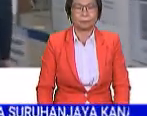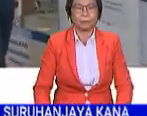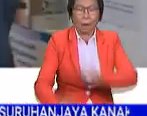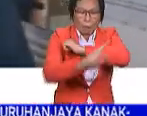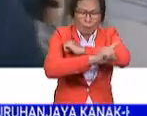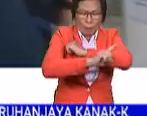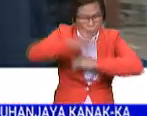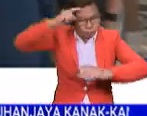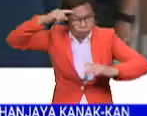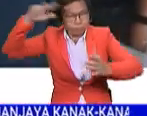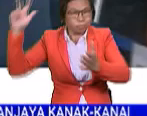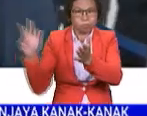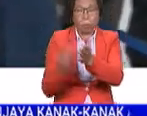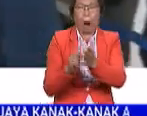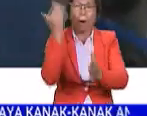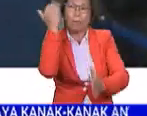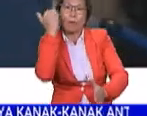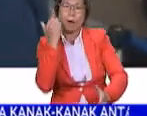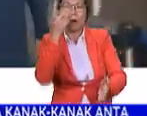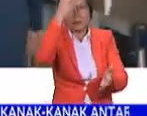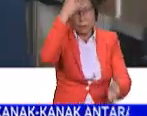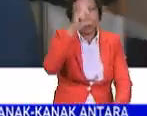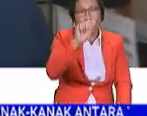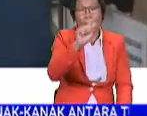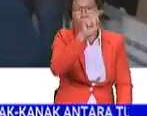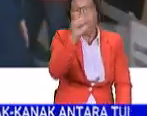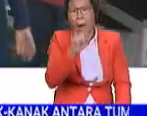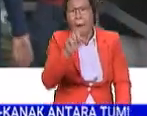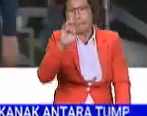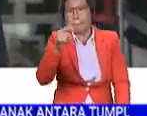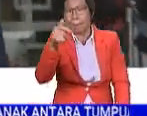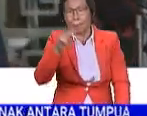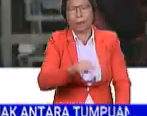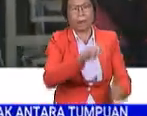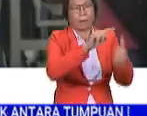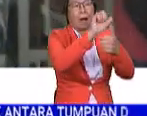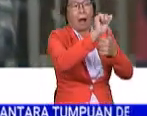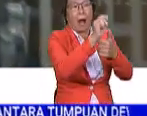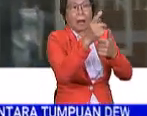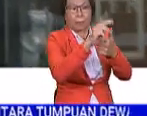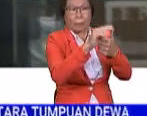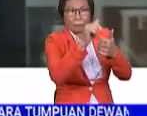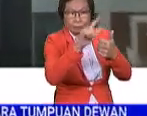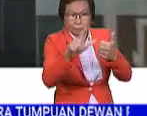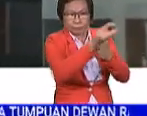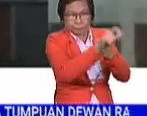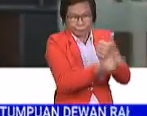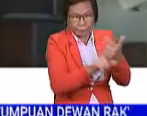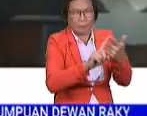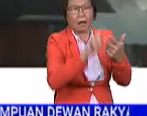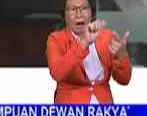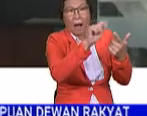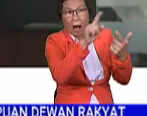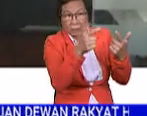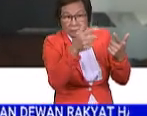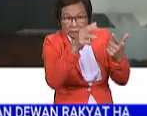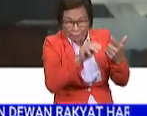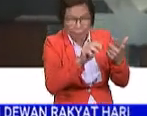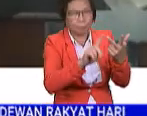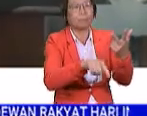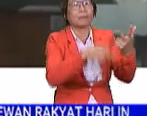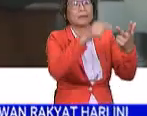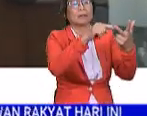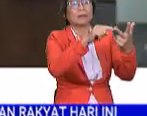Hai hukuman diputuskan Hakim Datu agmon Abdullah terhadap Muhammad Chaeri Akmal Muhammad Azzam uddin mag